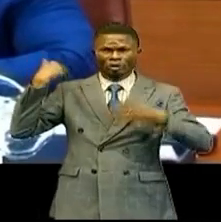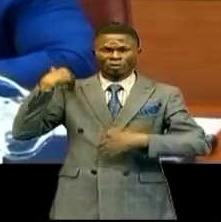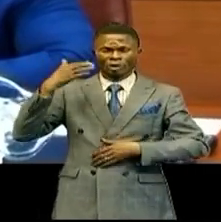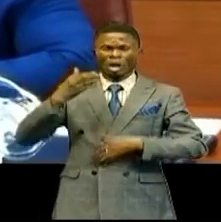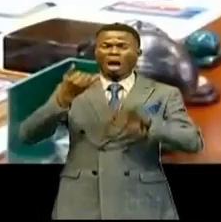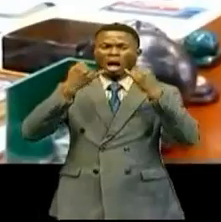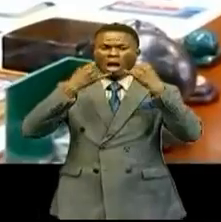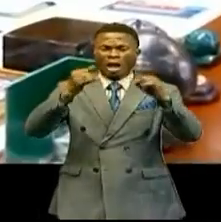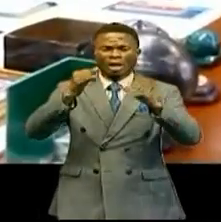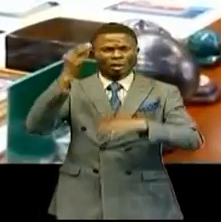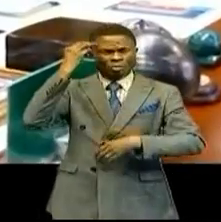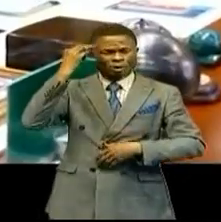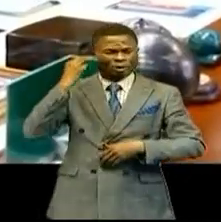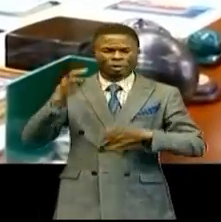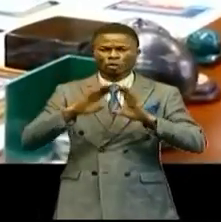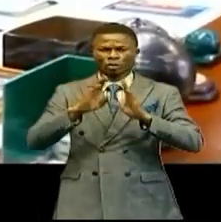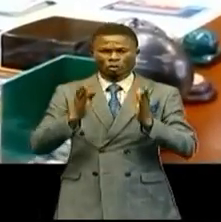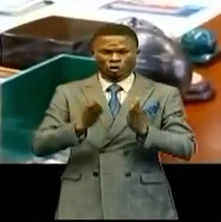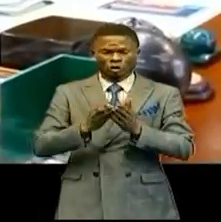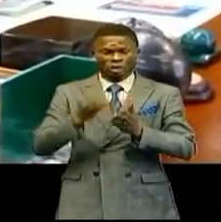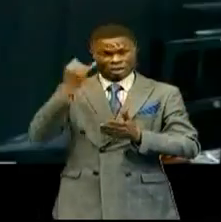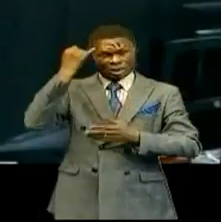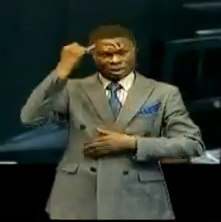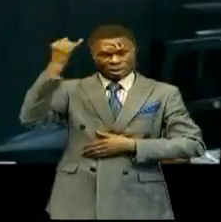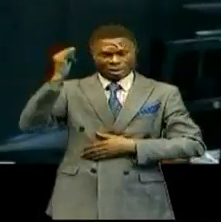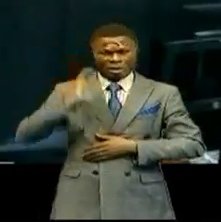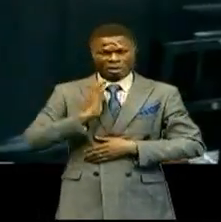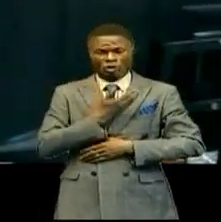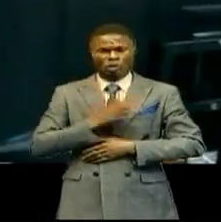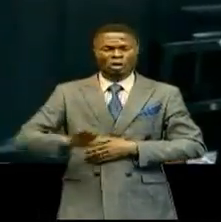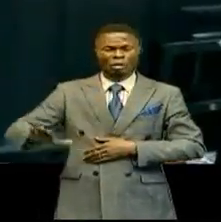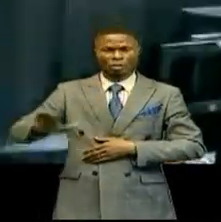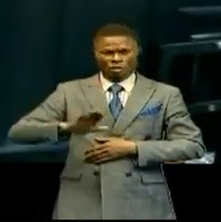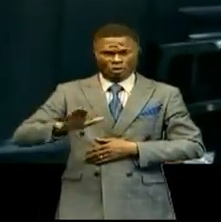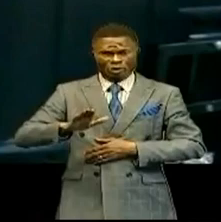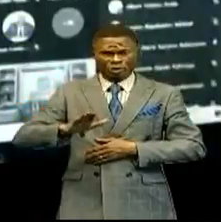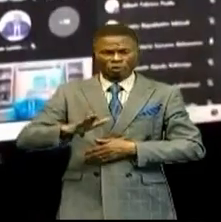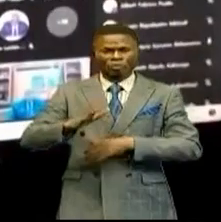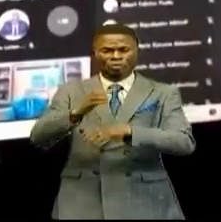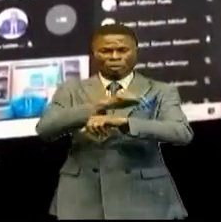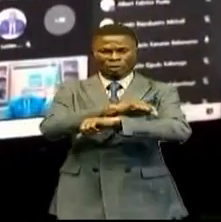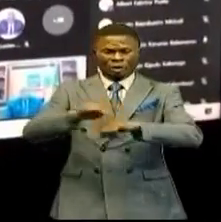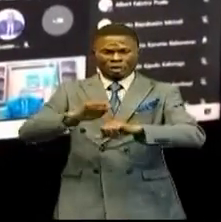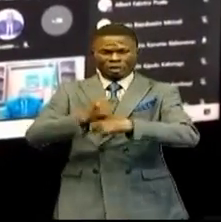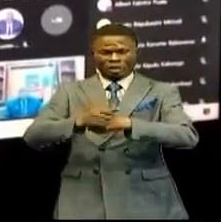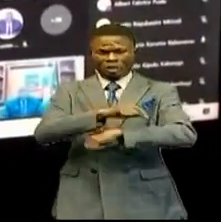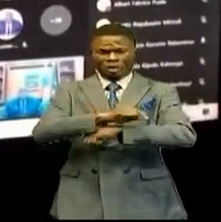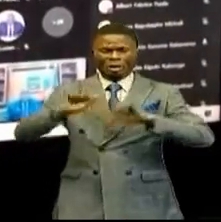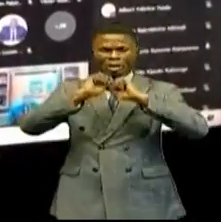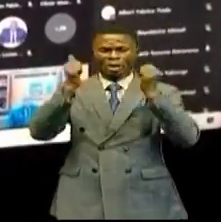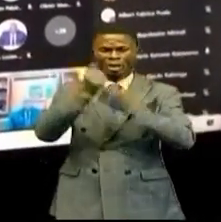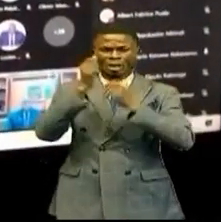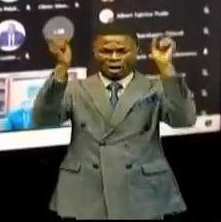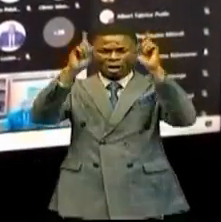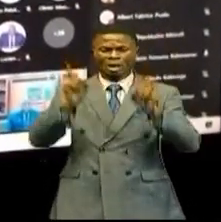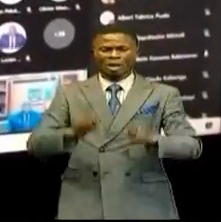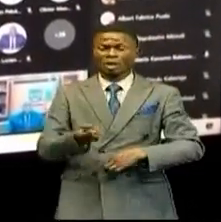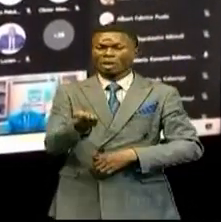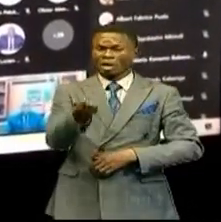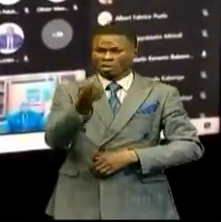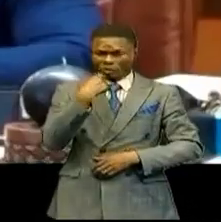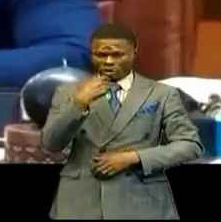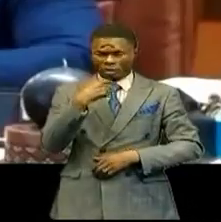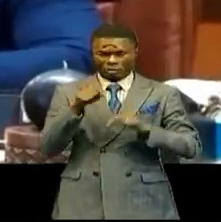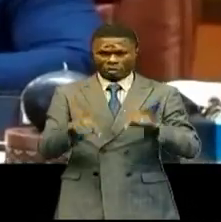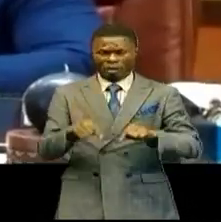rappelé au Conseil des ministres l'ambition de notre pays d'abriter le siège de l'Agence africaine du médicament.